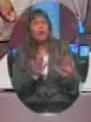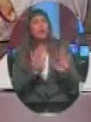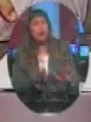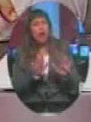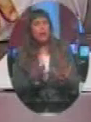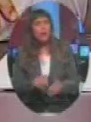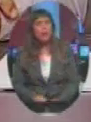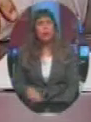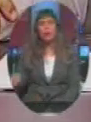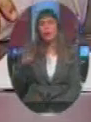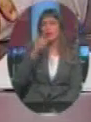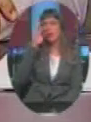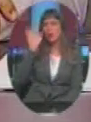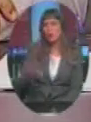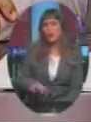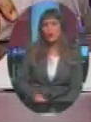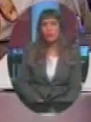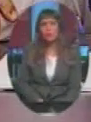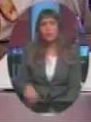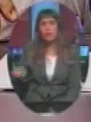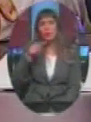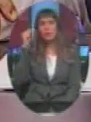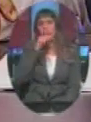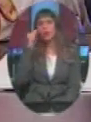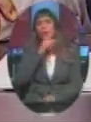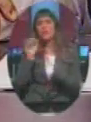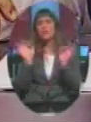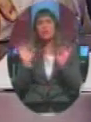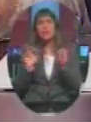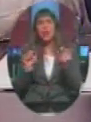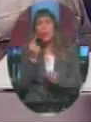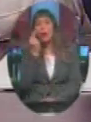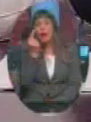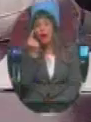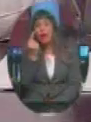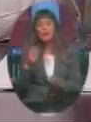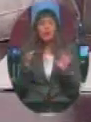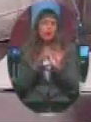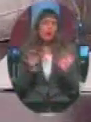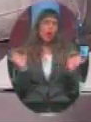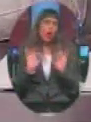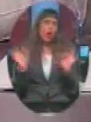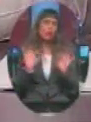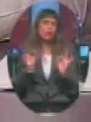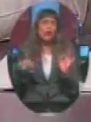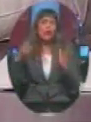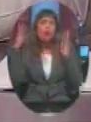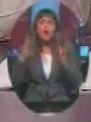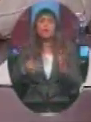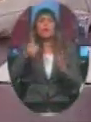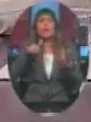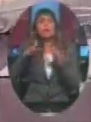אתם חצופים, אתם אפילו לא מפספסים אירוע אחד שלא קשור כדי לתקוף את ראש הממשלה. חבר הכנסת